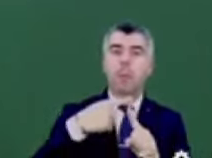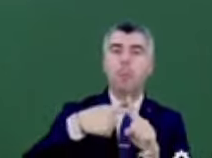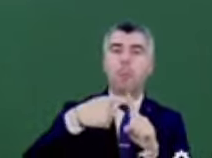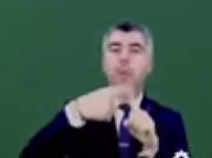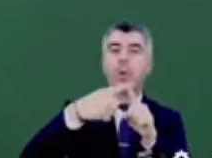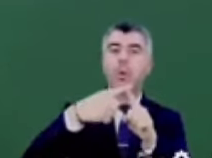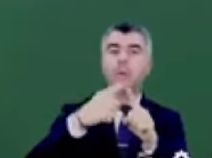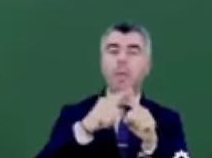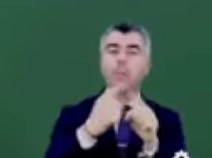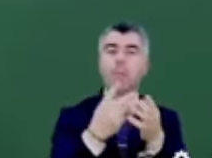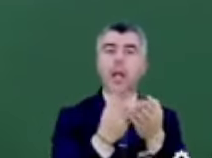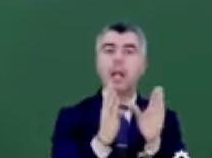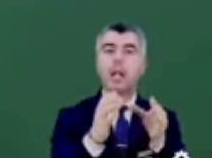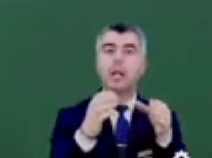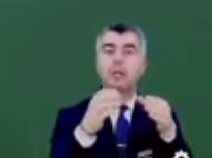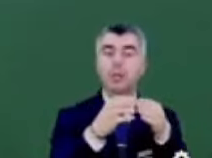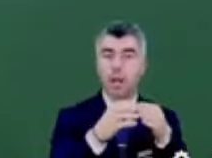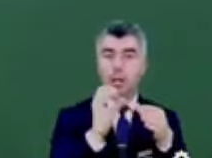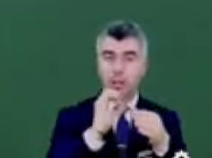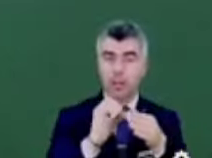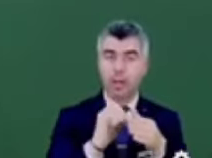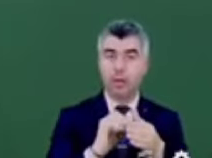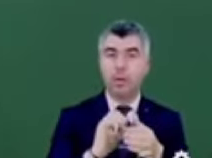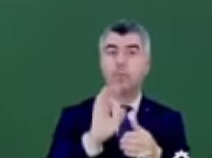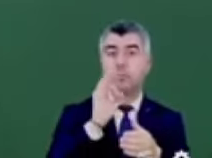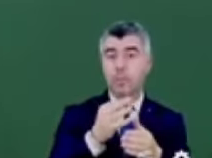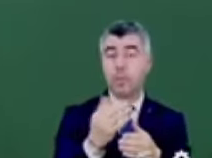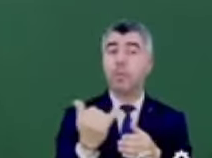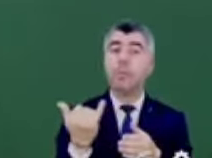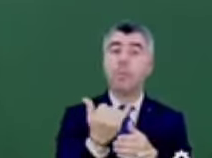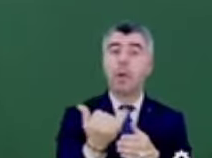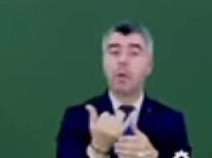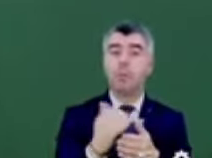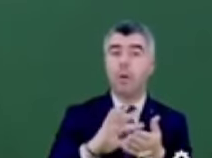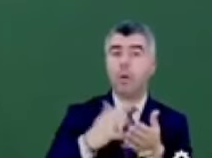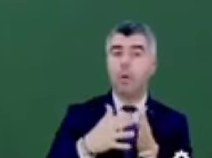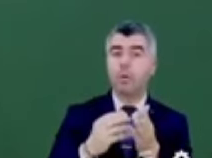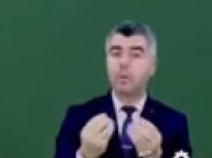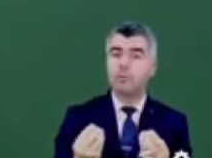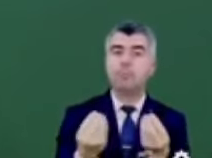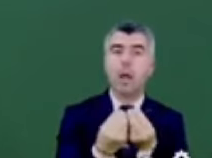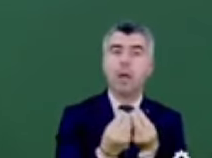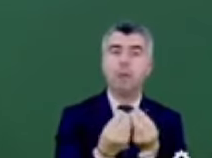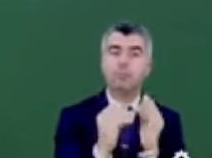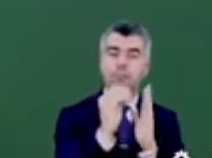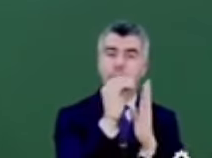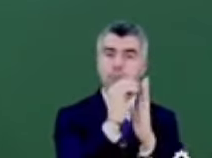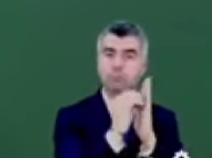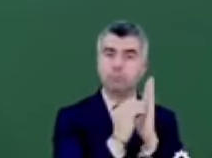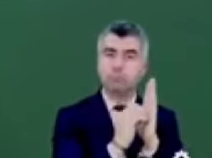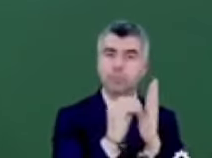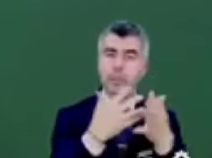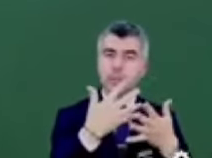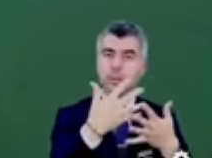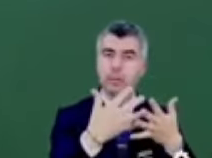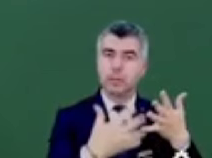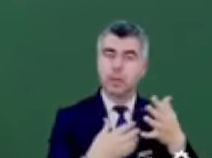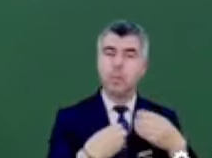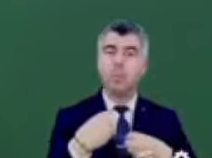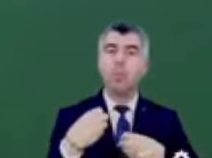اللجنه على ان تكون تمثيليه القطاعات والمؤسسات المكونه لها من درجه